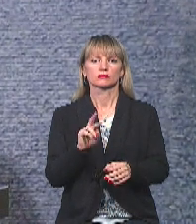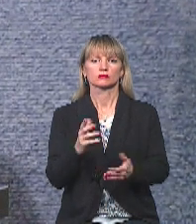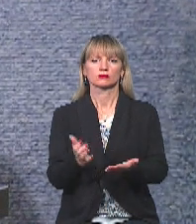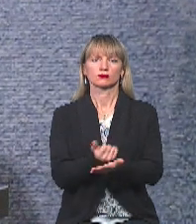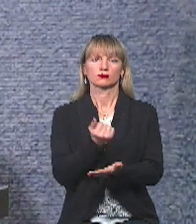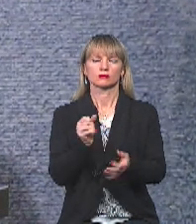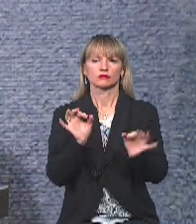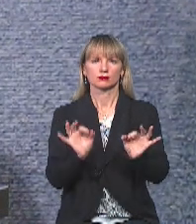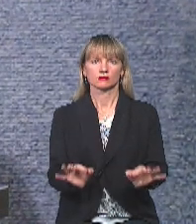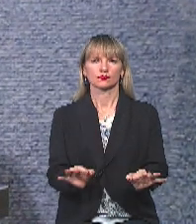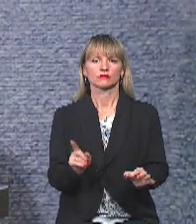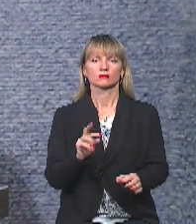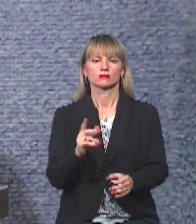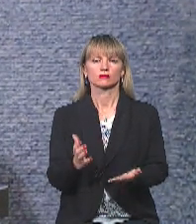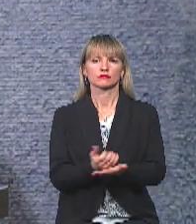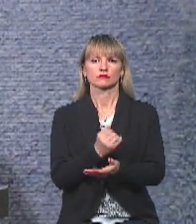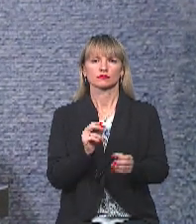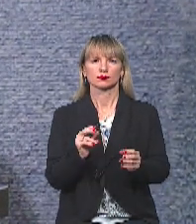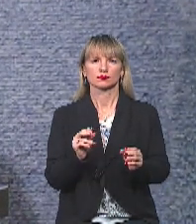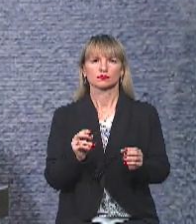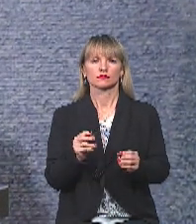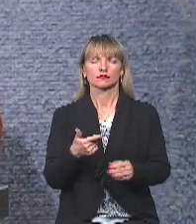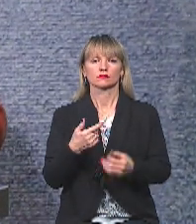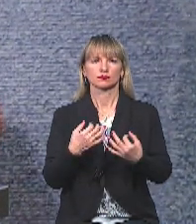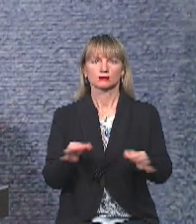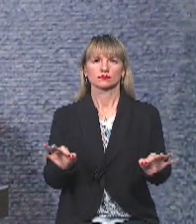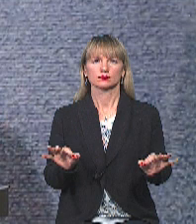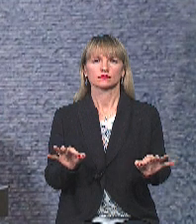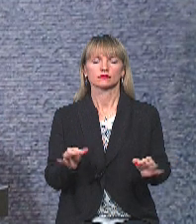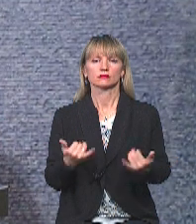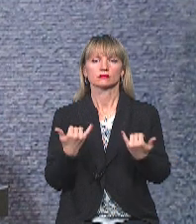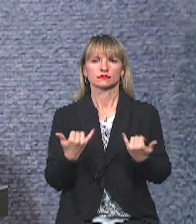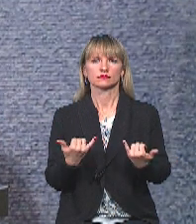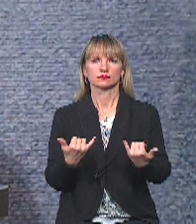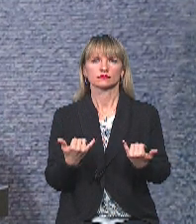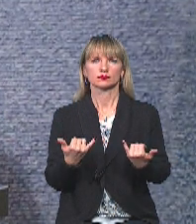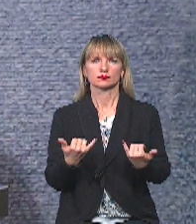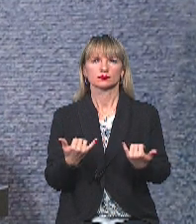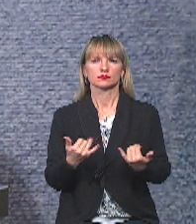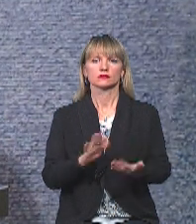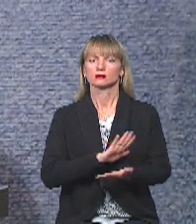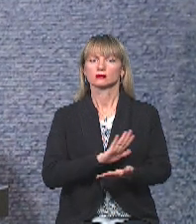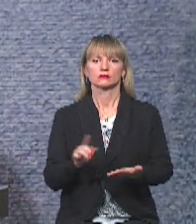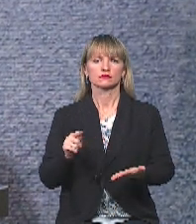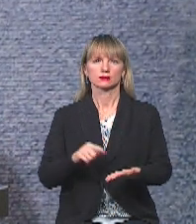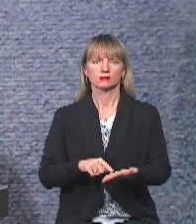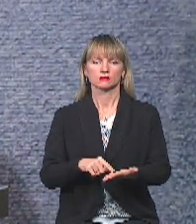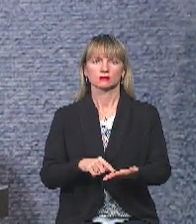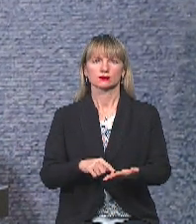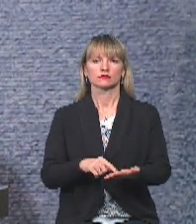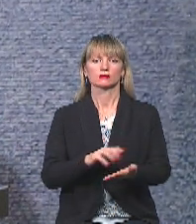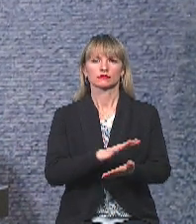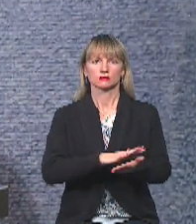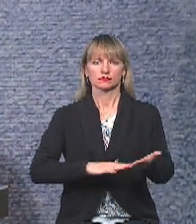перемогла правда, щоб перемогла гідність і свобода. Зараз ні, не крапку, боротьба